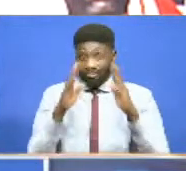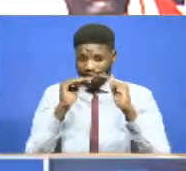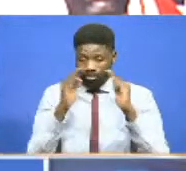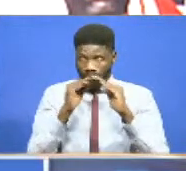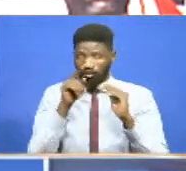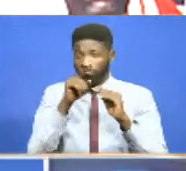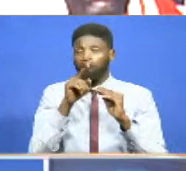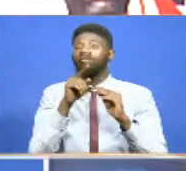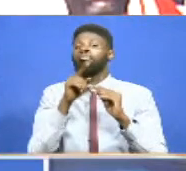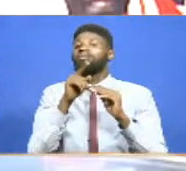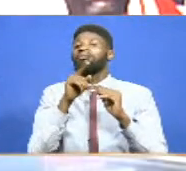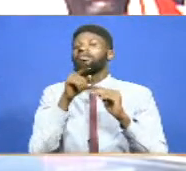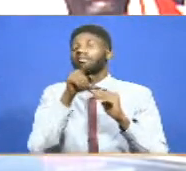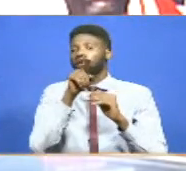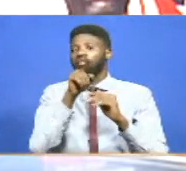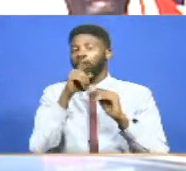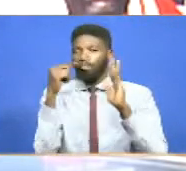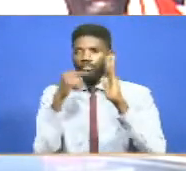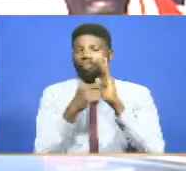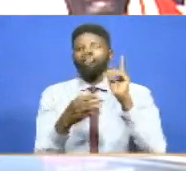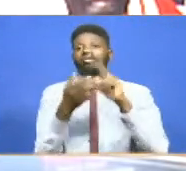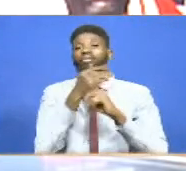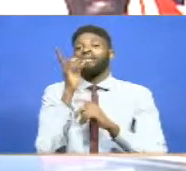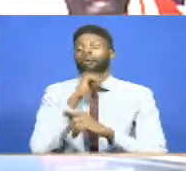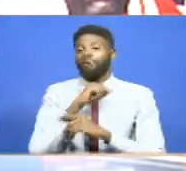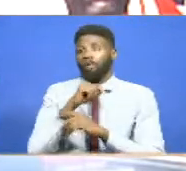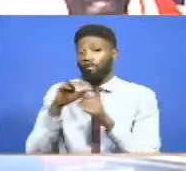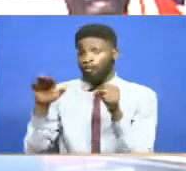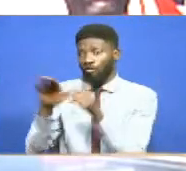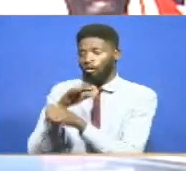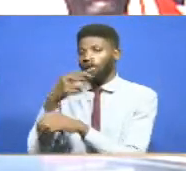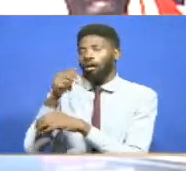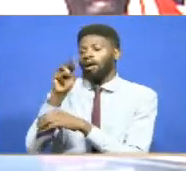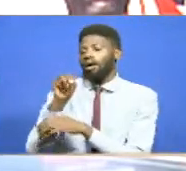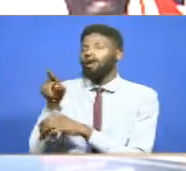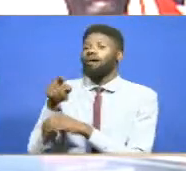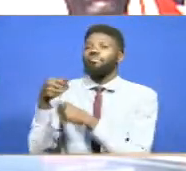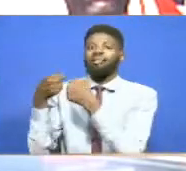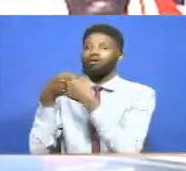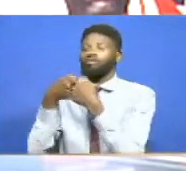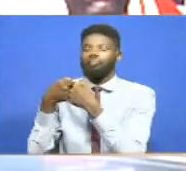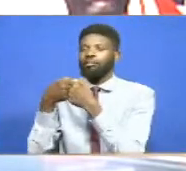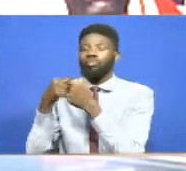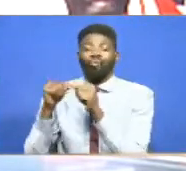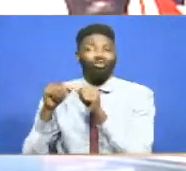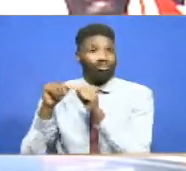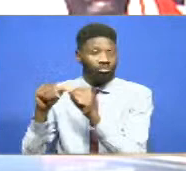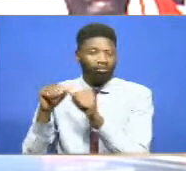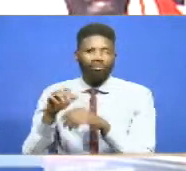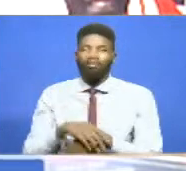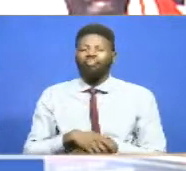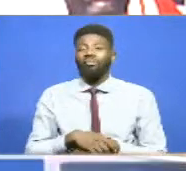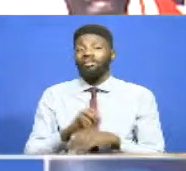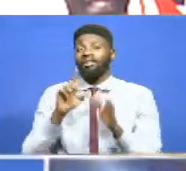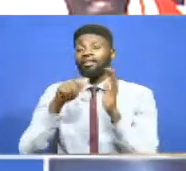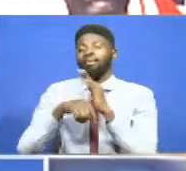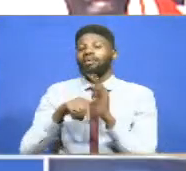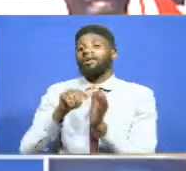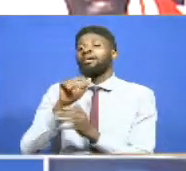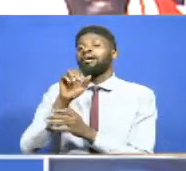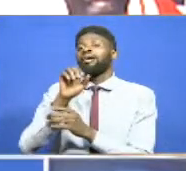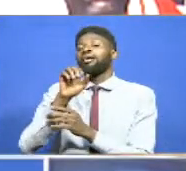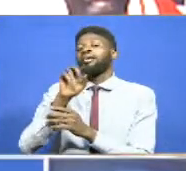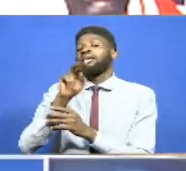ya Fulham iliyopambana kusalia katika ligi kuu ya soka nchini Uingereza. Hadi pale bao la Nketiah lilipofungwa katika